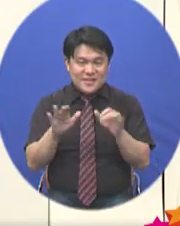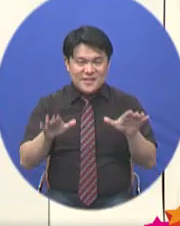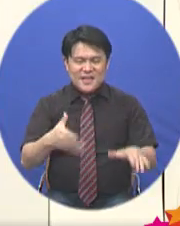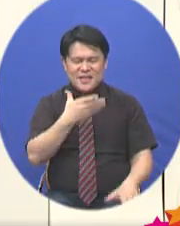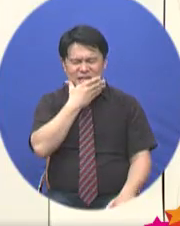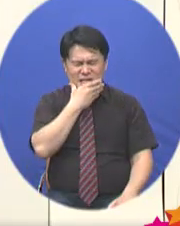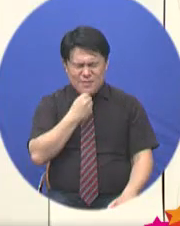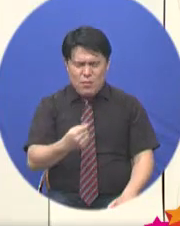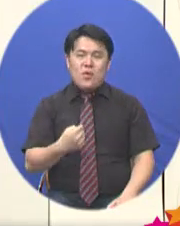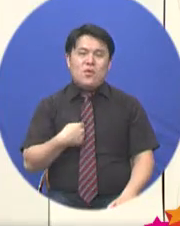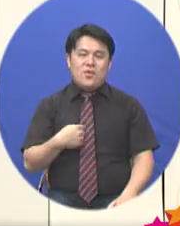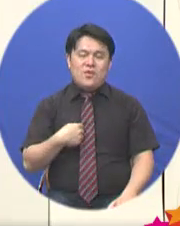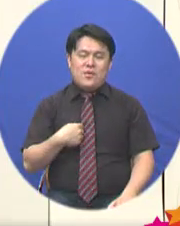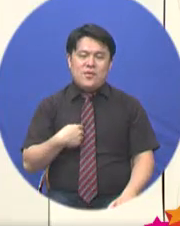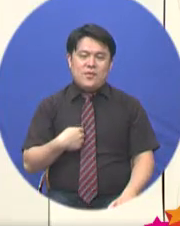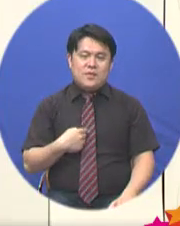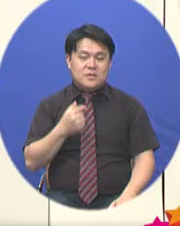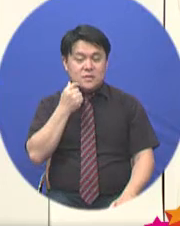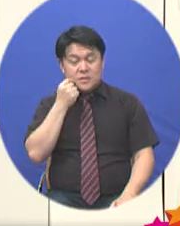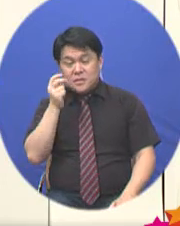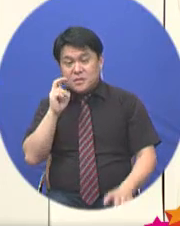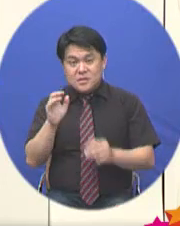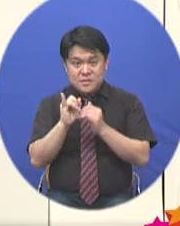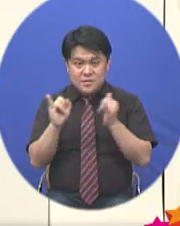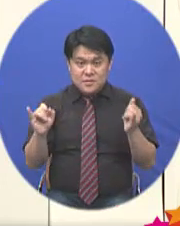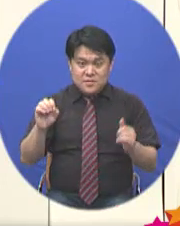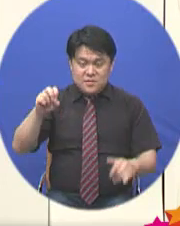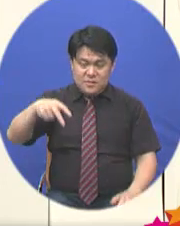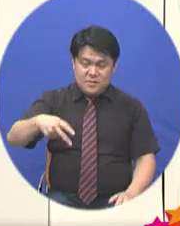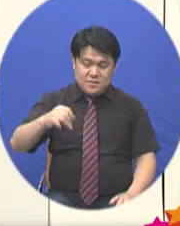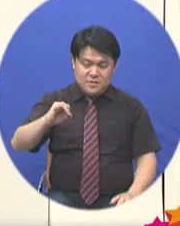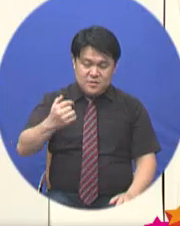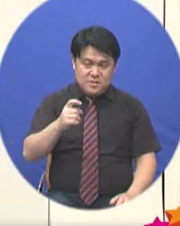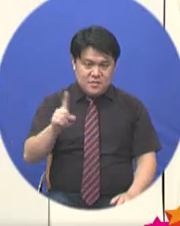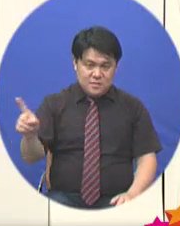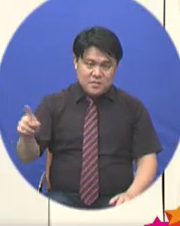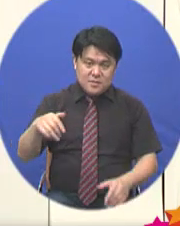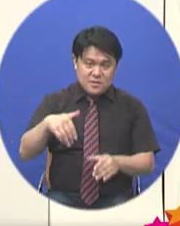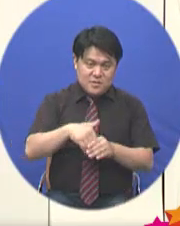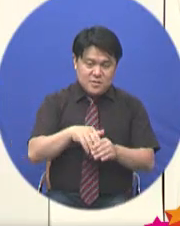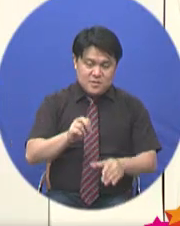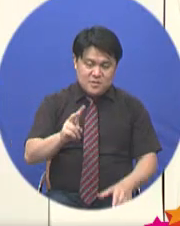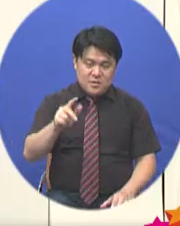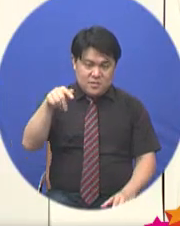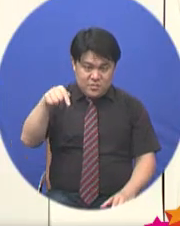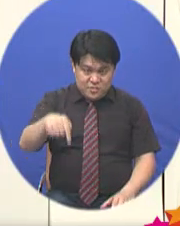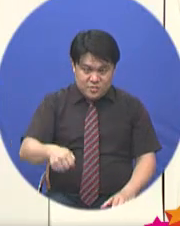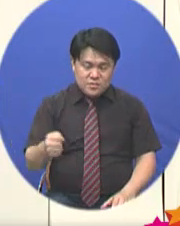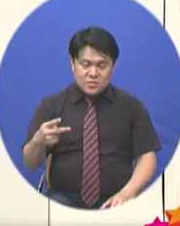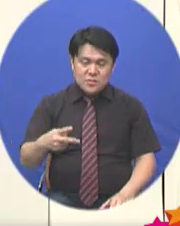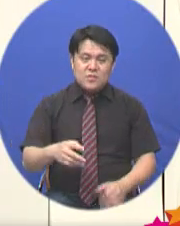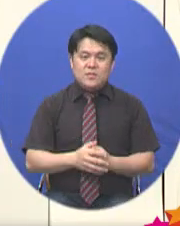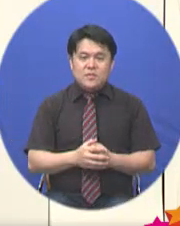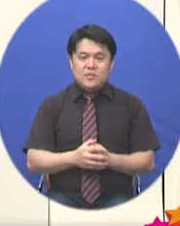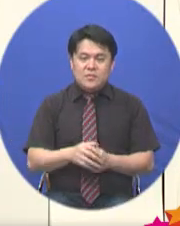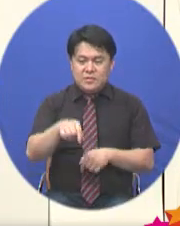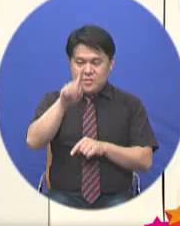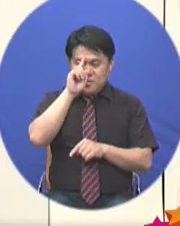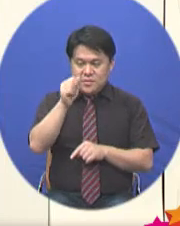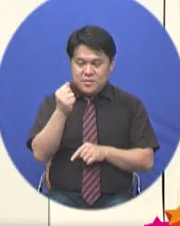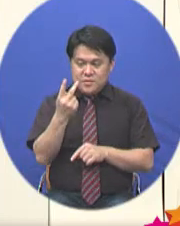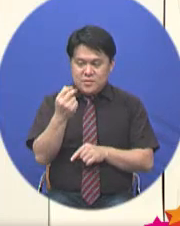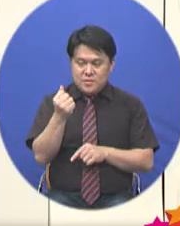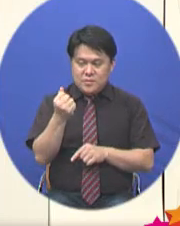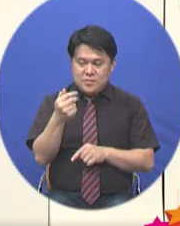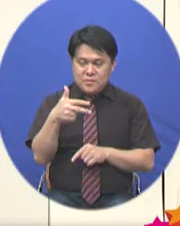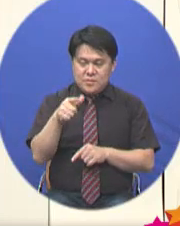행복합니다. 왜냐하면 그 인기 가수 유진아, 또 인기 가수 문현주, 인기 가수 뭐 이효정